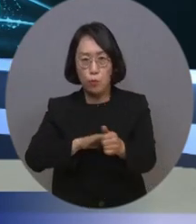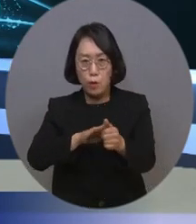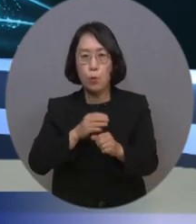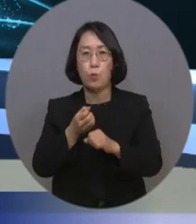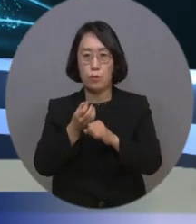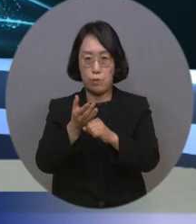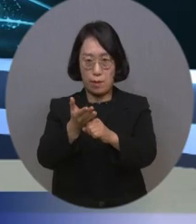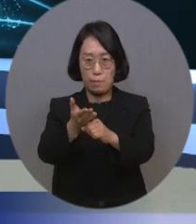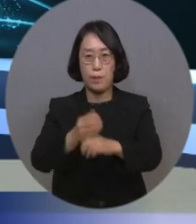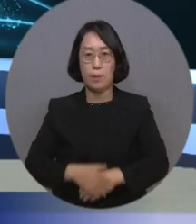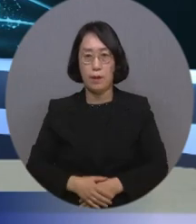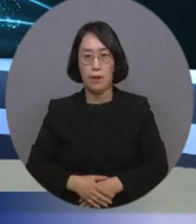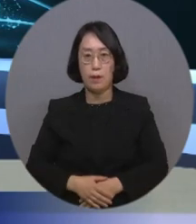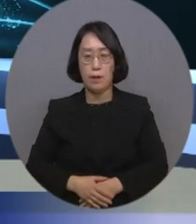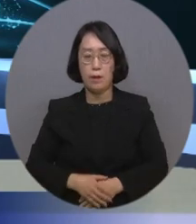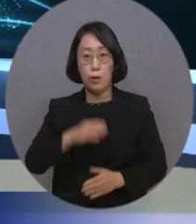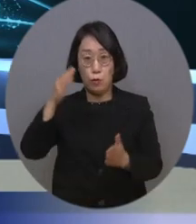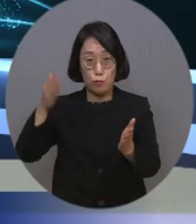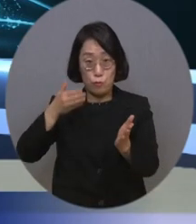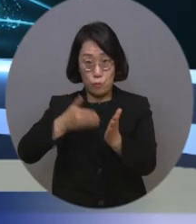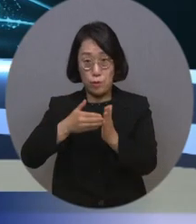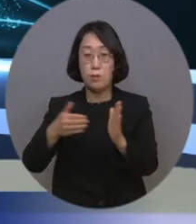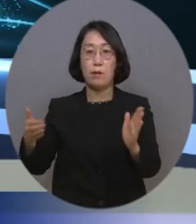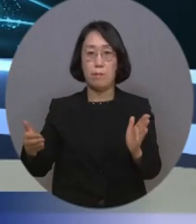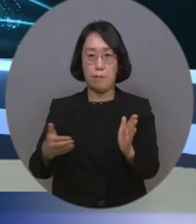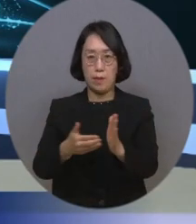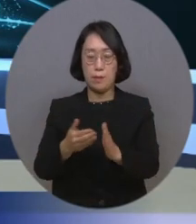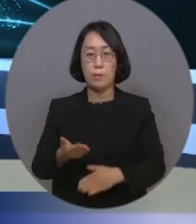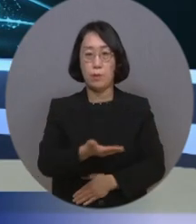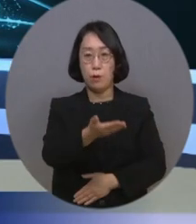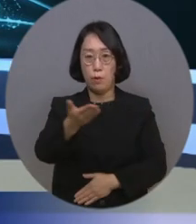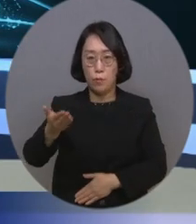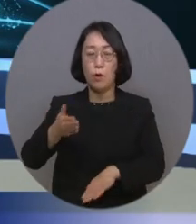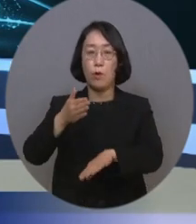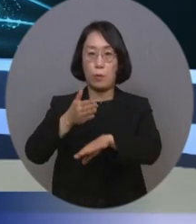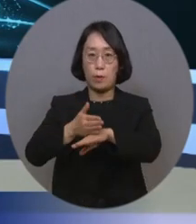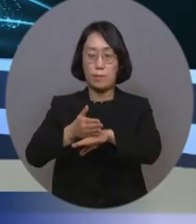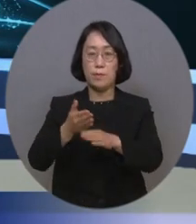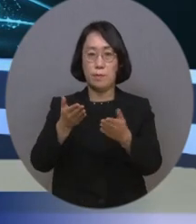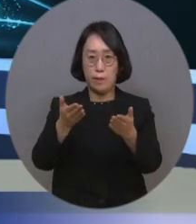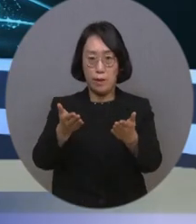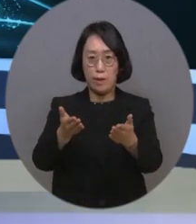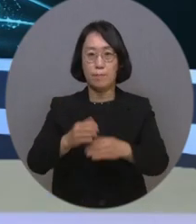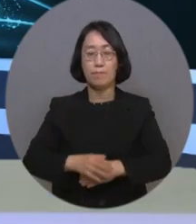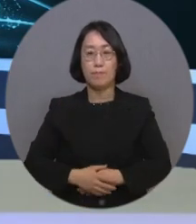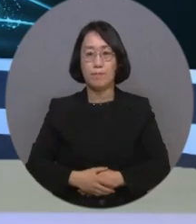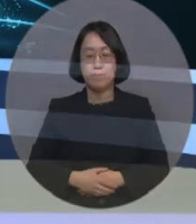전합니다. 이상 복지TV 뉴스를 마칩니다. 시청해주신 여러분 고맙습니다.